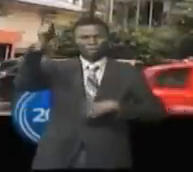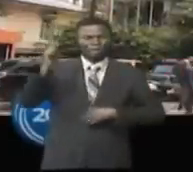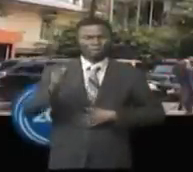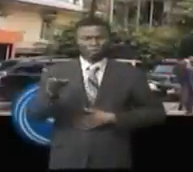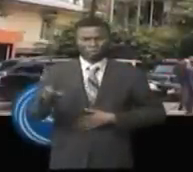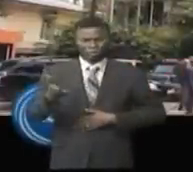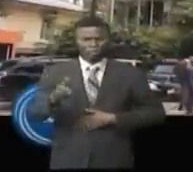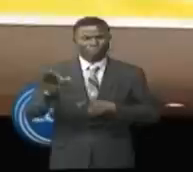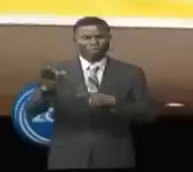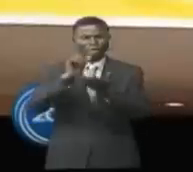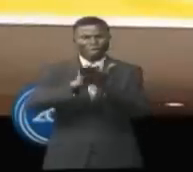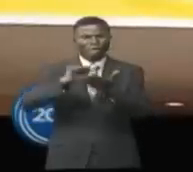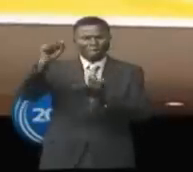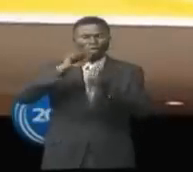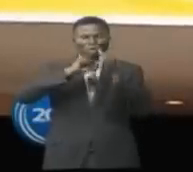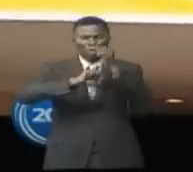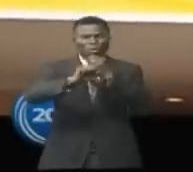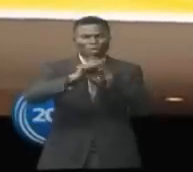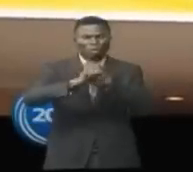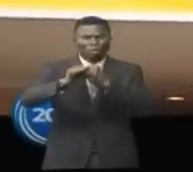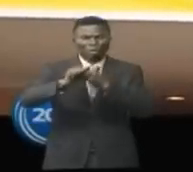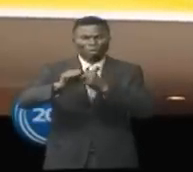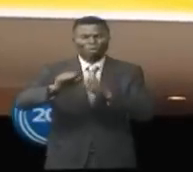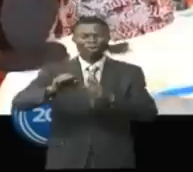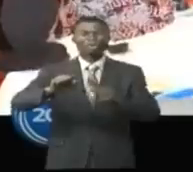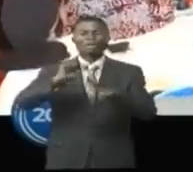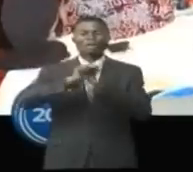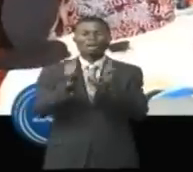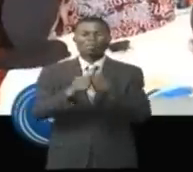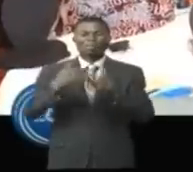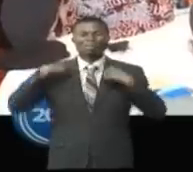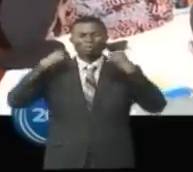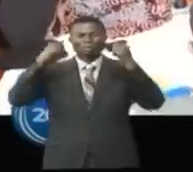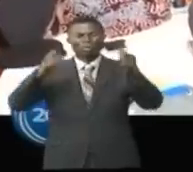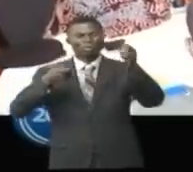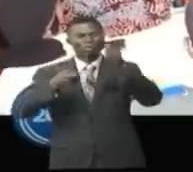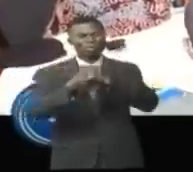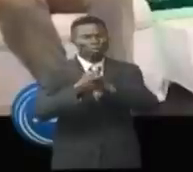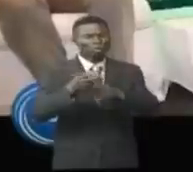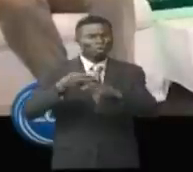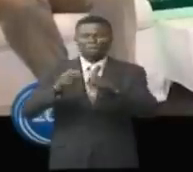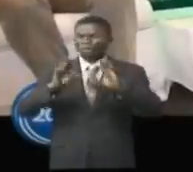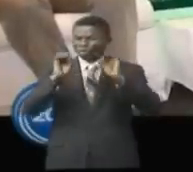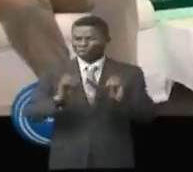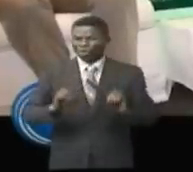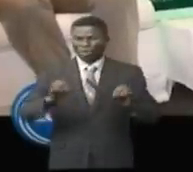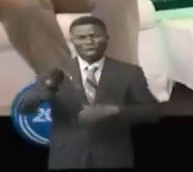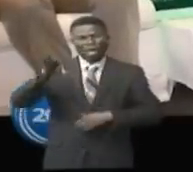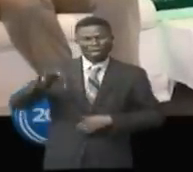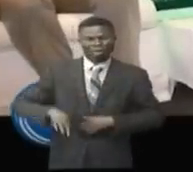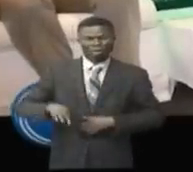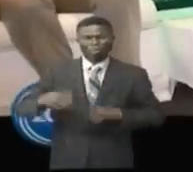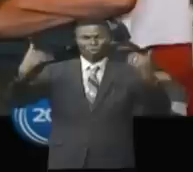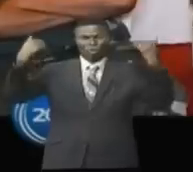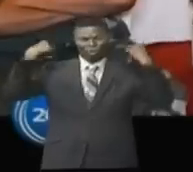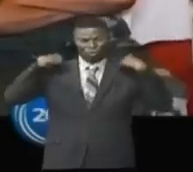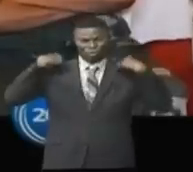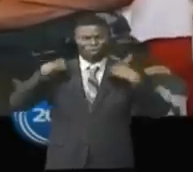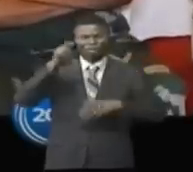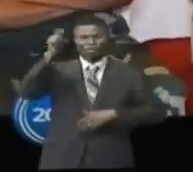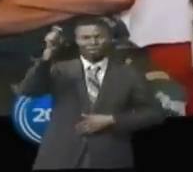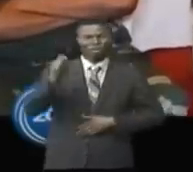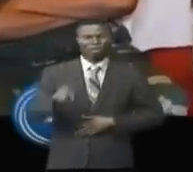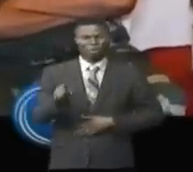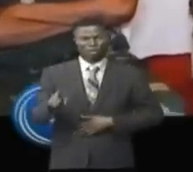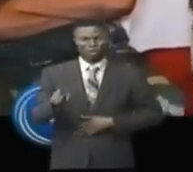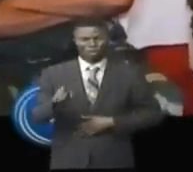Ouverture d'un séminaire de sensibilisation à la cybercriminalité ainsi qu'à la cybersécurité en faveur des officiers de FRDC.